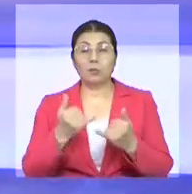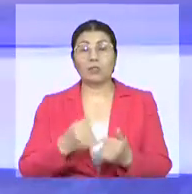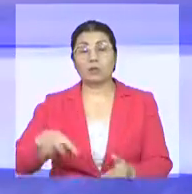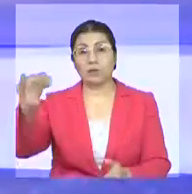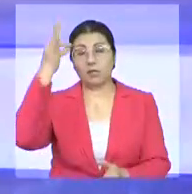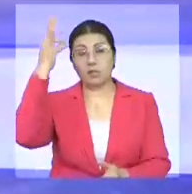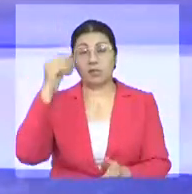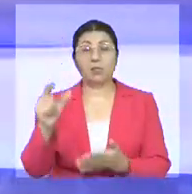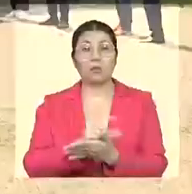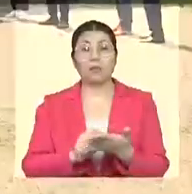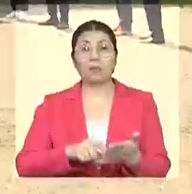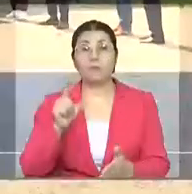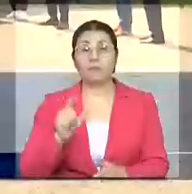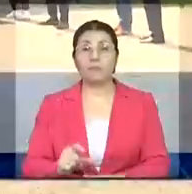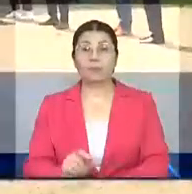поэтов.